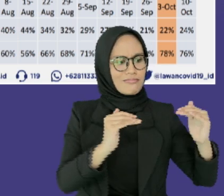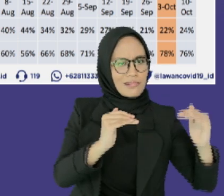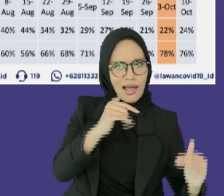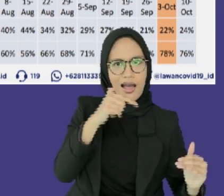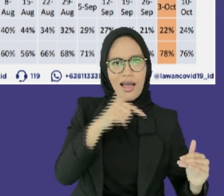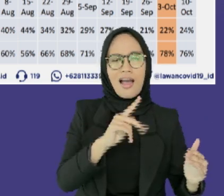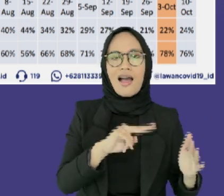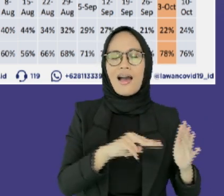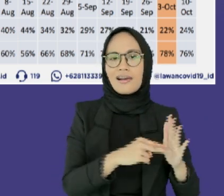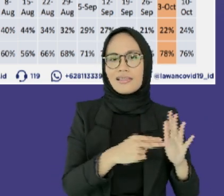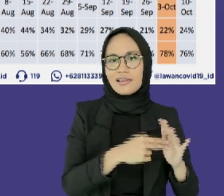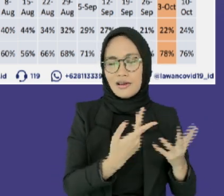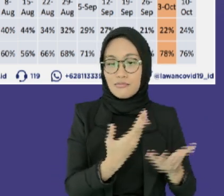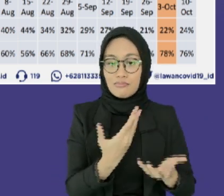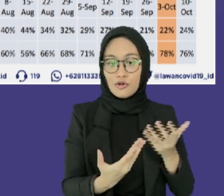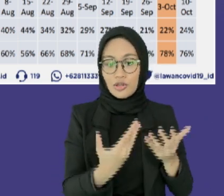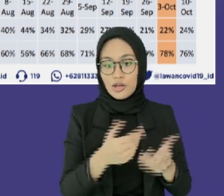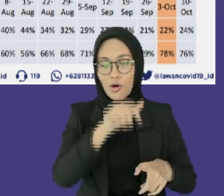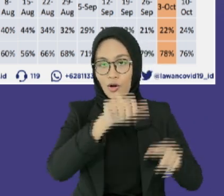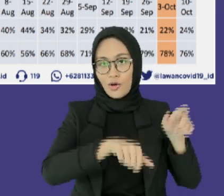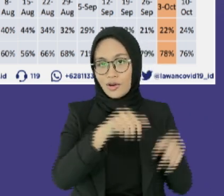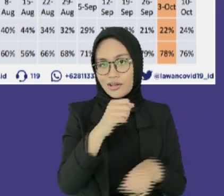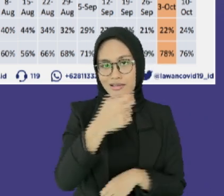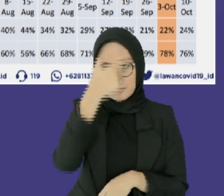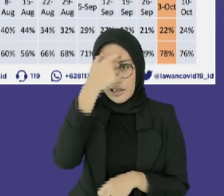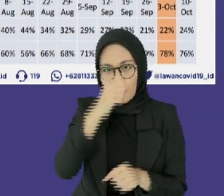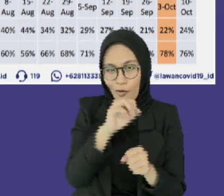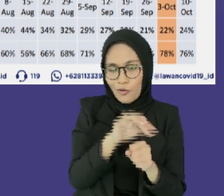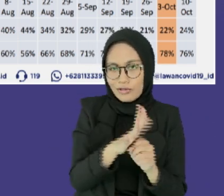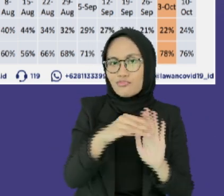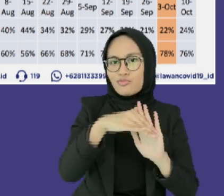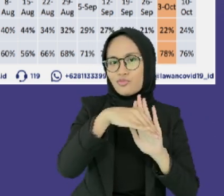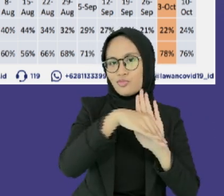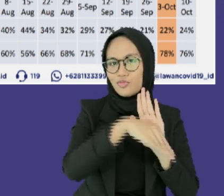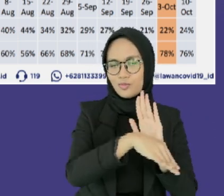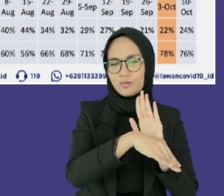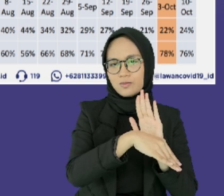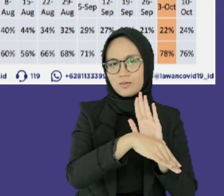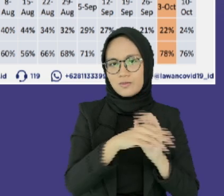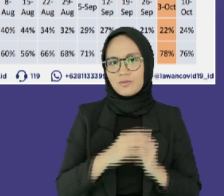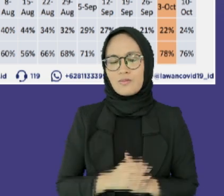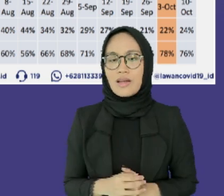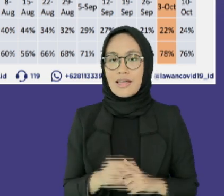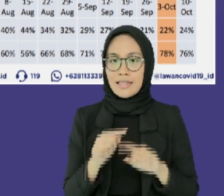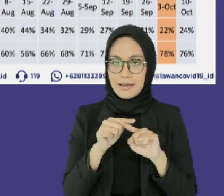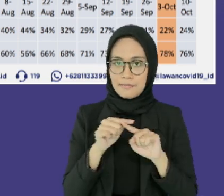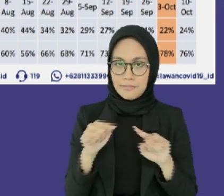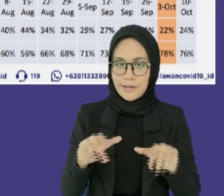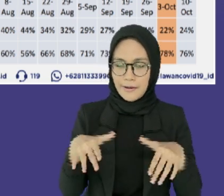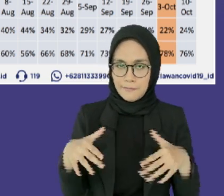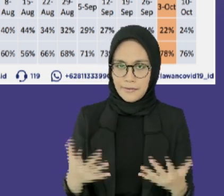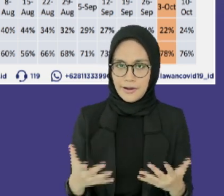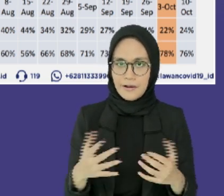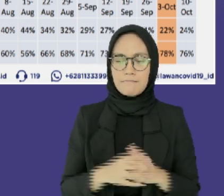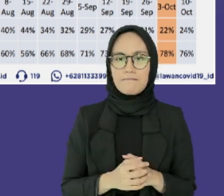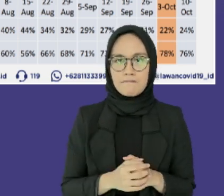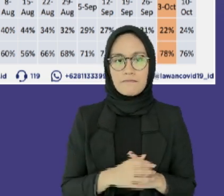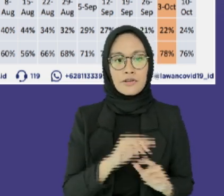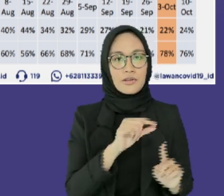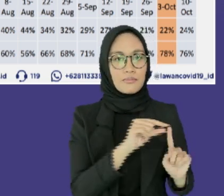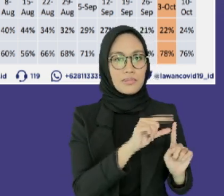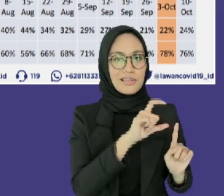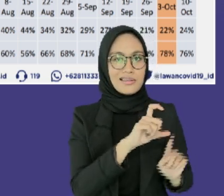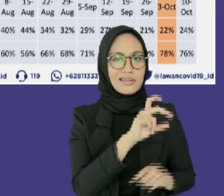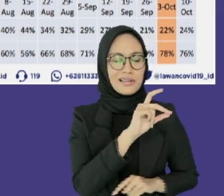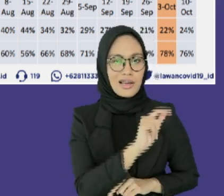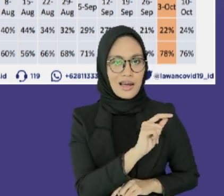bergejala maupun pantai beratnya juga menurun drastis namun penting untuk diingat bahwa tes PCR dan tcm